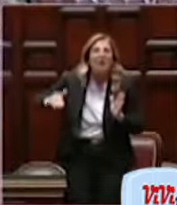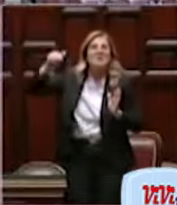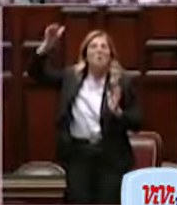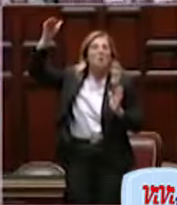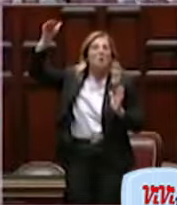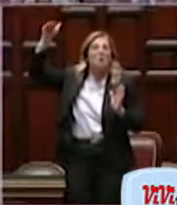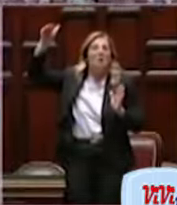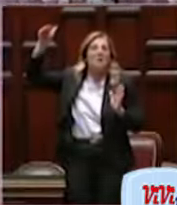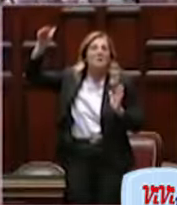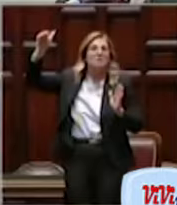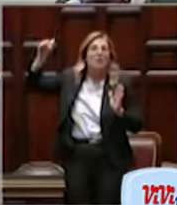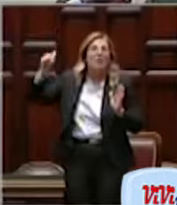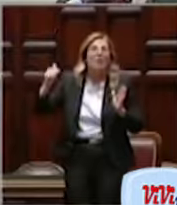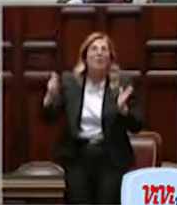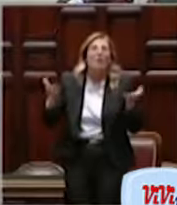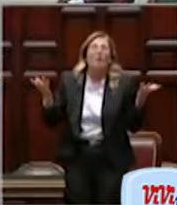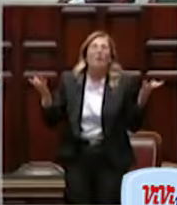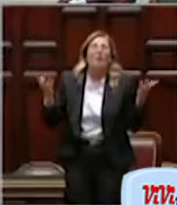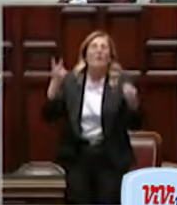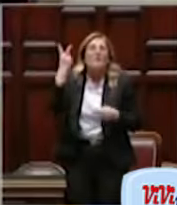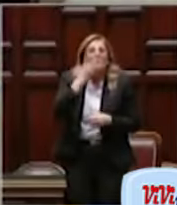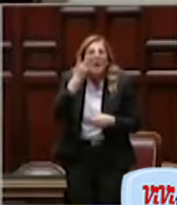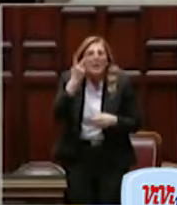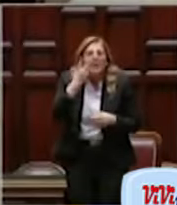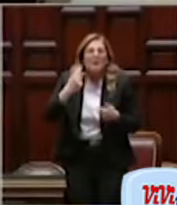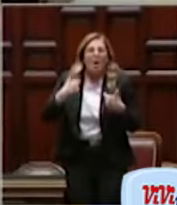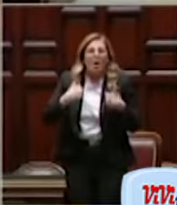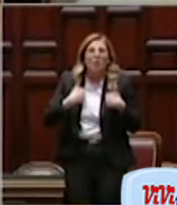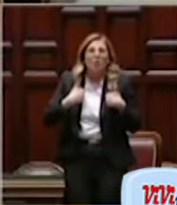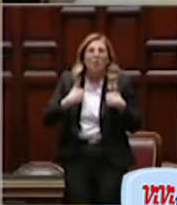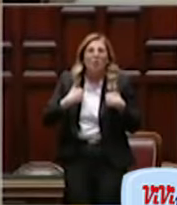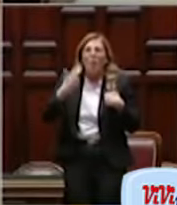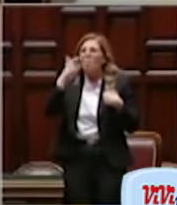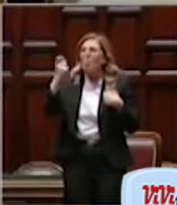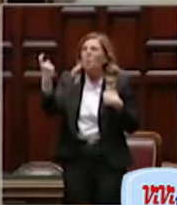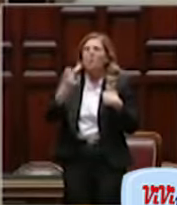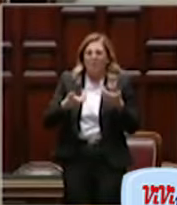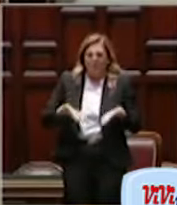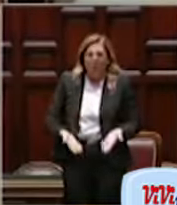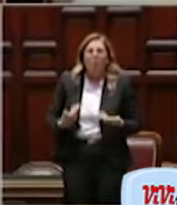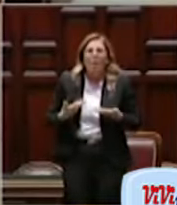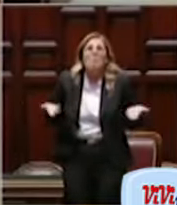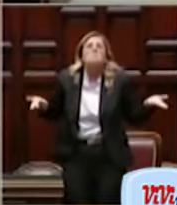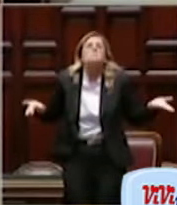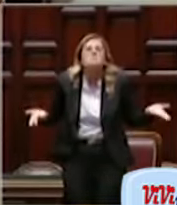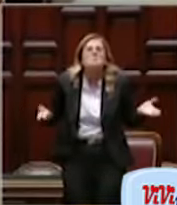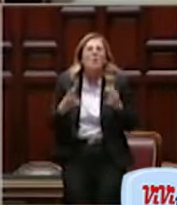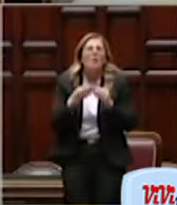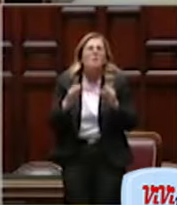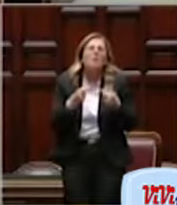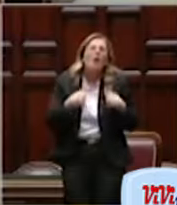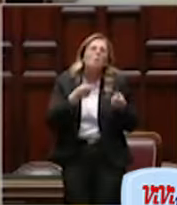'adolescenza e per avvertà non so neanche perché oggi mi trovo qui. Che cosa ho fatto?